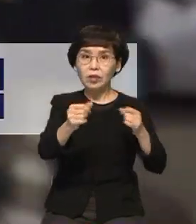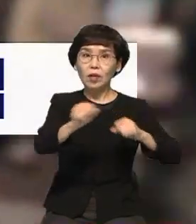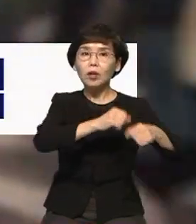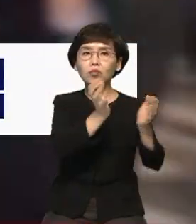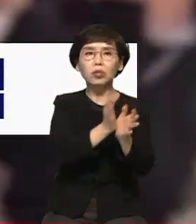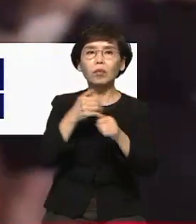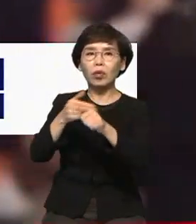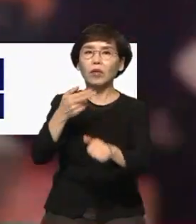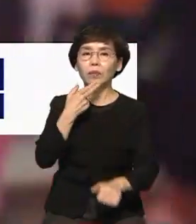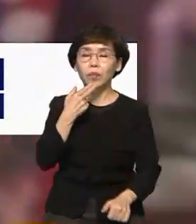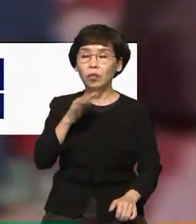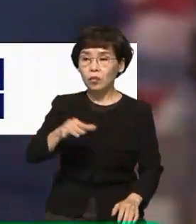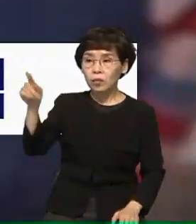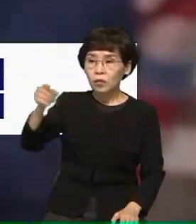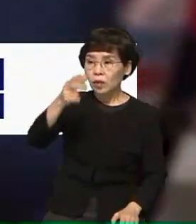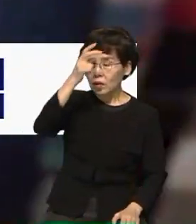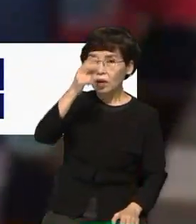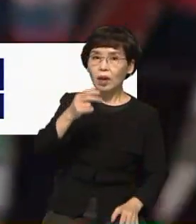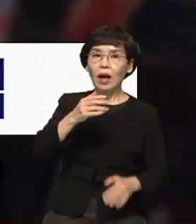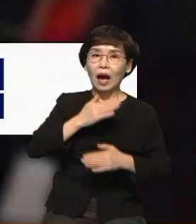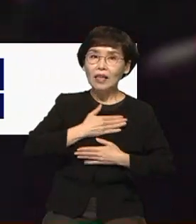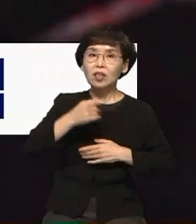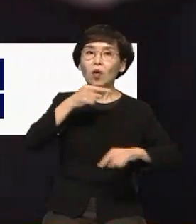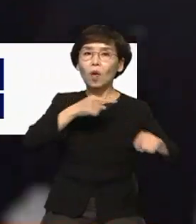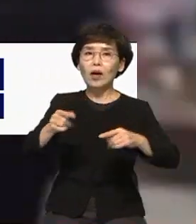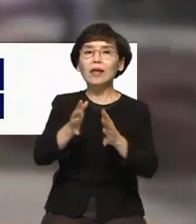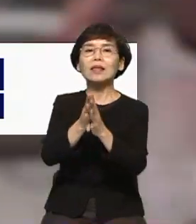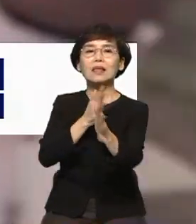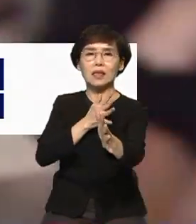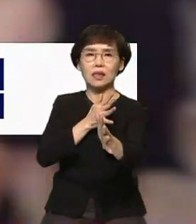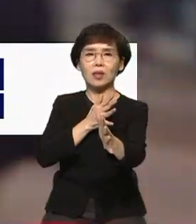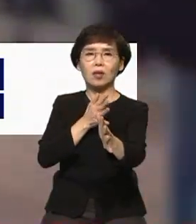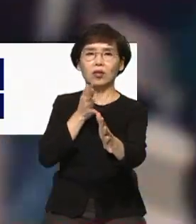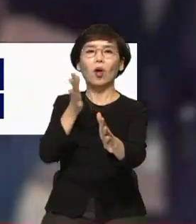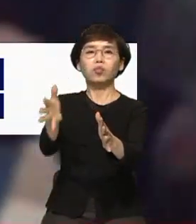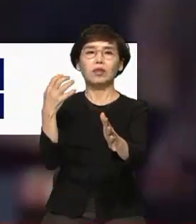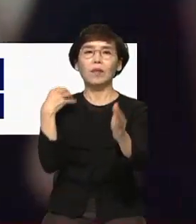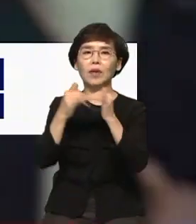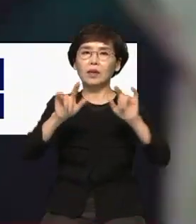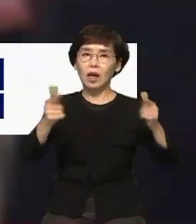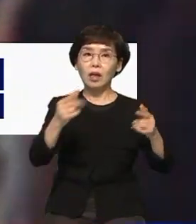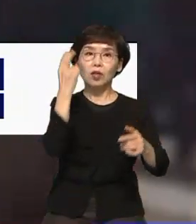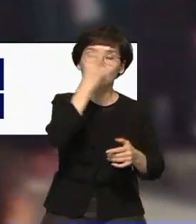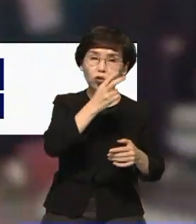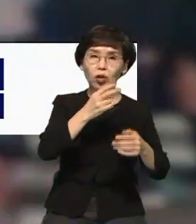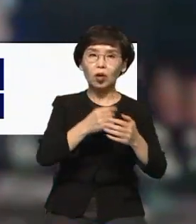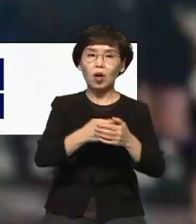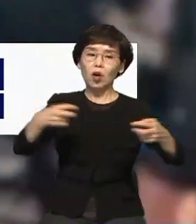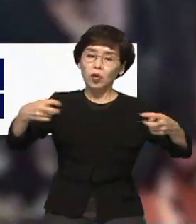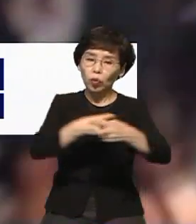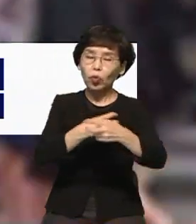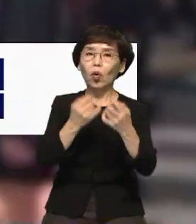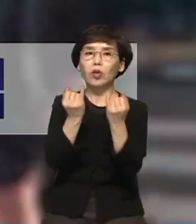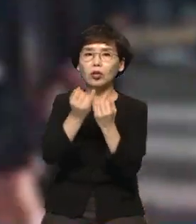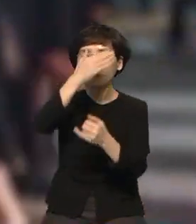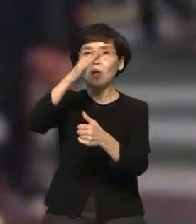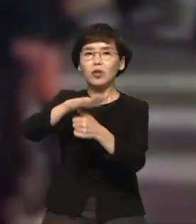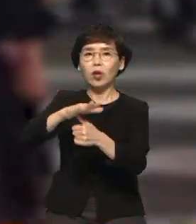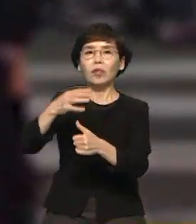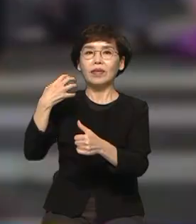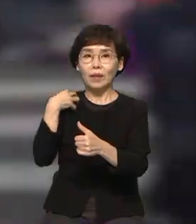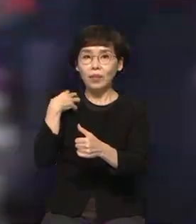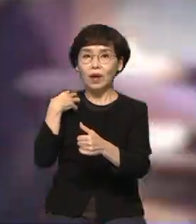나온 경찰관들도 안전관리나 질서 유지를 전문으로 해온 인력이 아닌 수사와 교통, 여성 청소년 업무를 담당하던